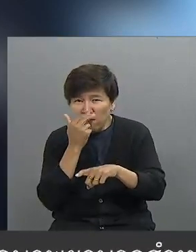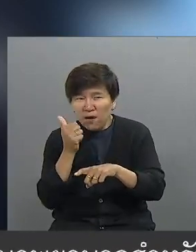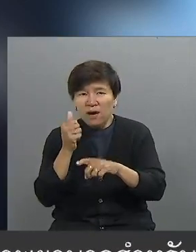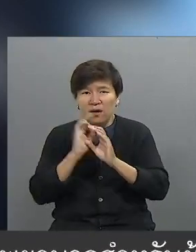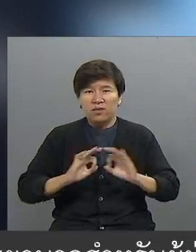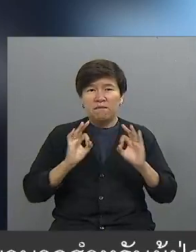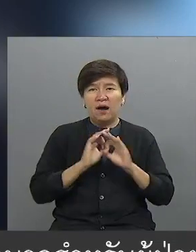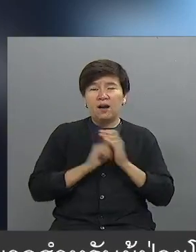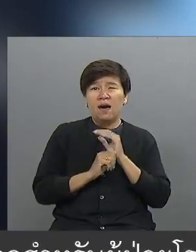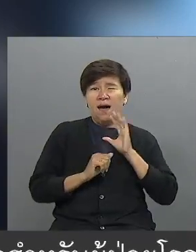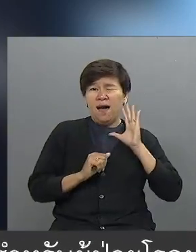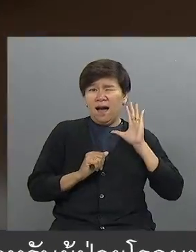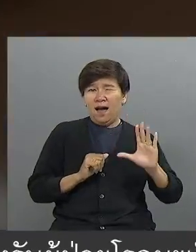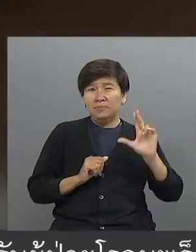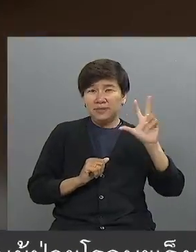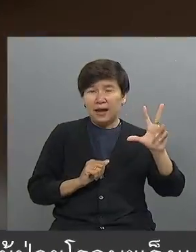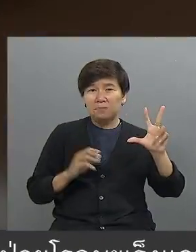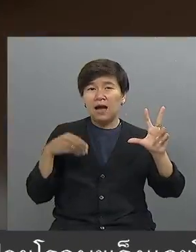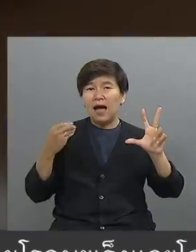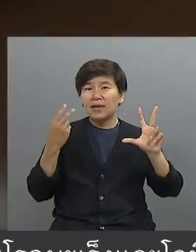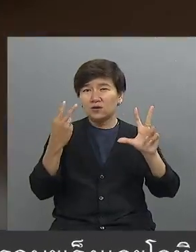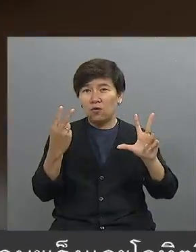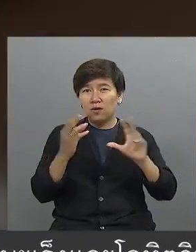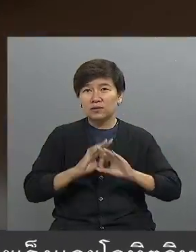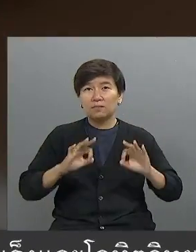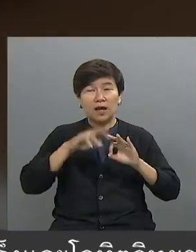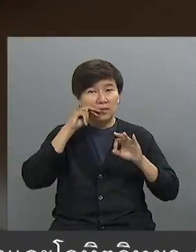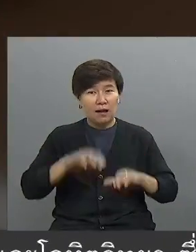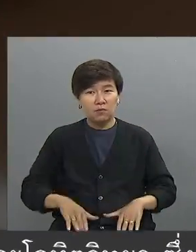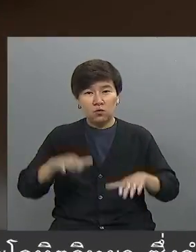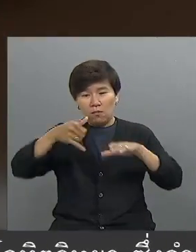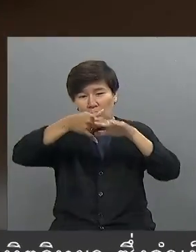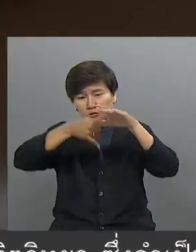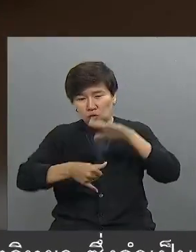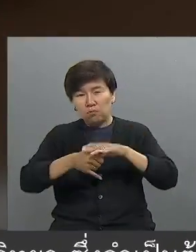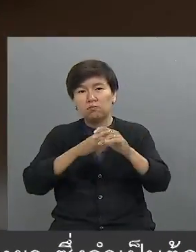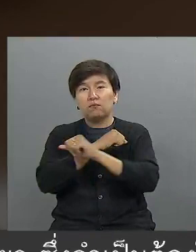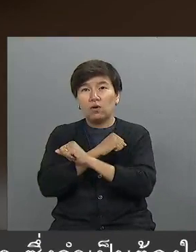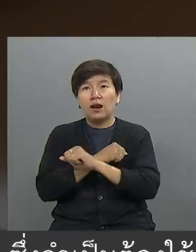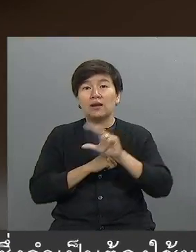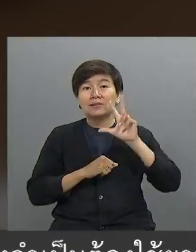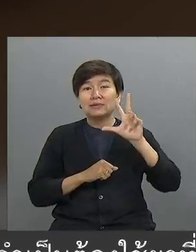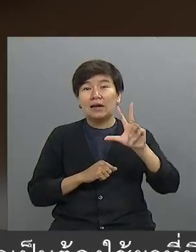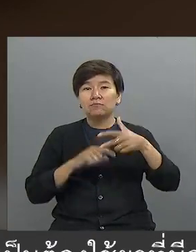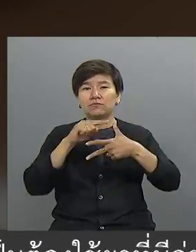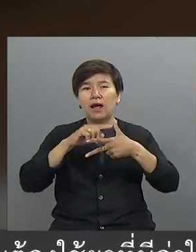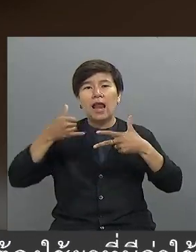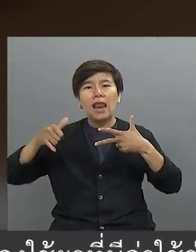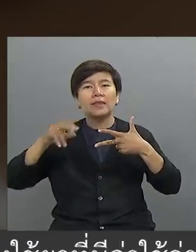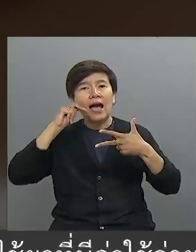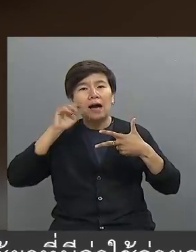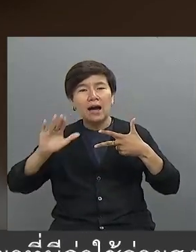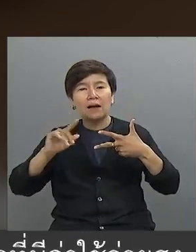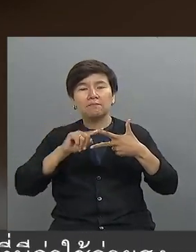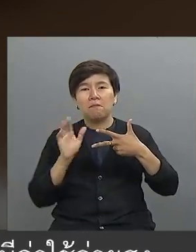ให้เพื่อป้องกันการจมน้ำในช่วงน้ำท่วมโดย3ห้ามก็คือห้ามเล่นน้ำห้ามหาปลาเก็บผัก